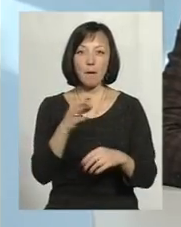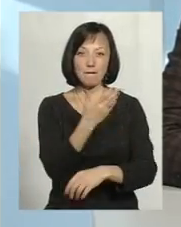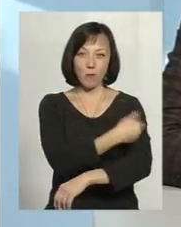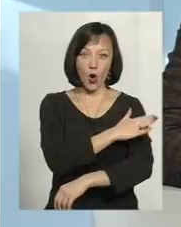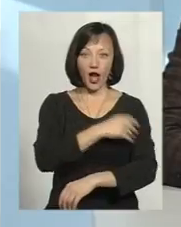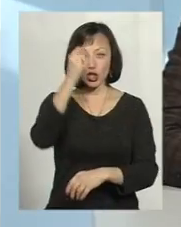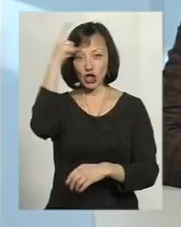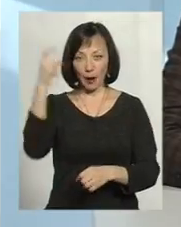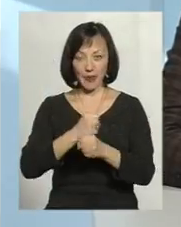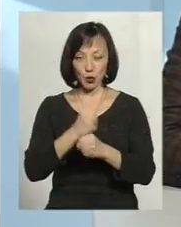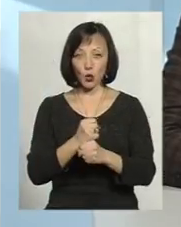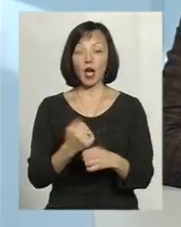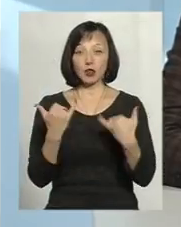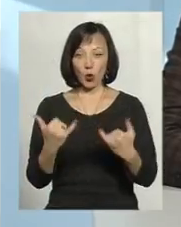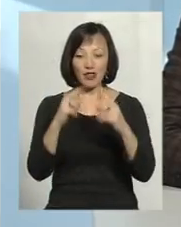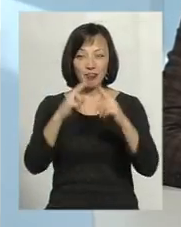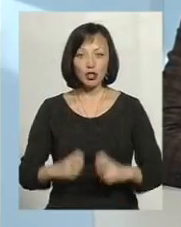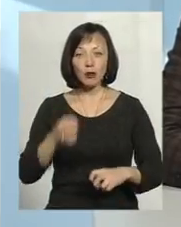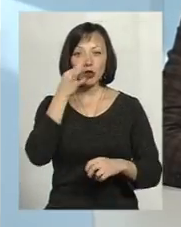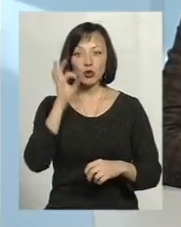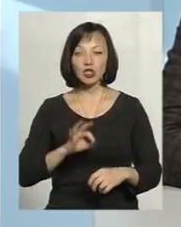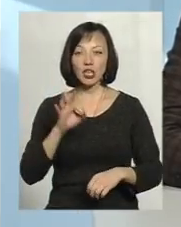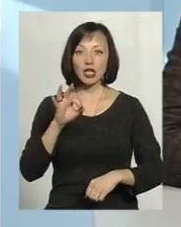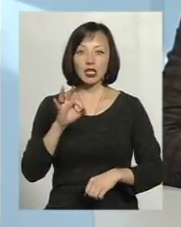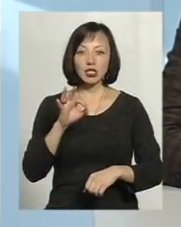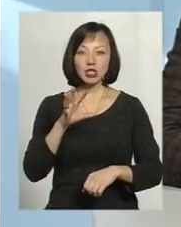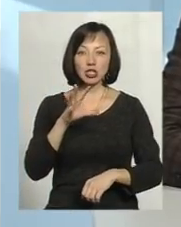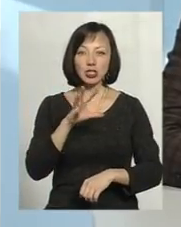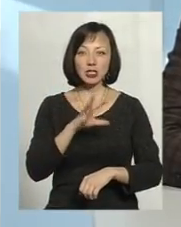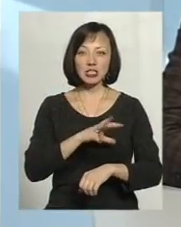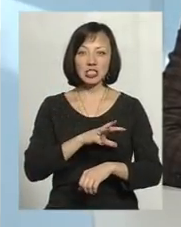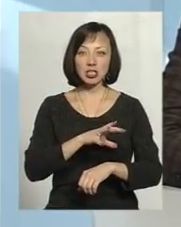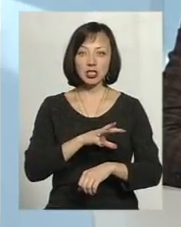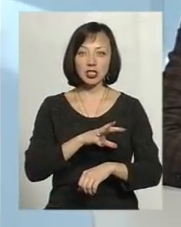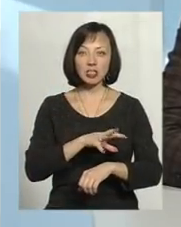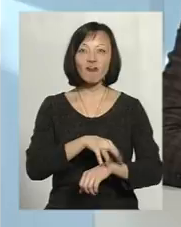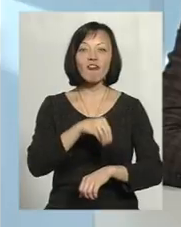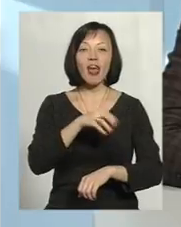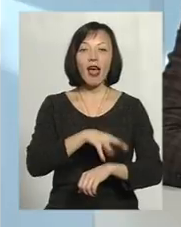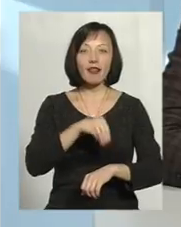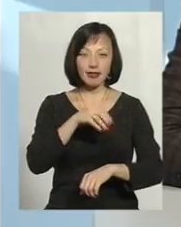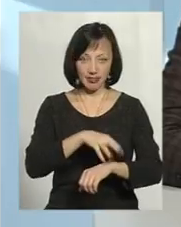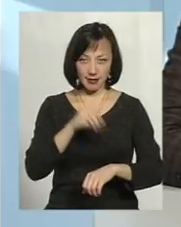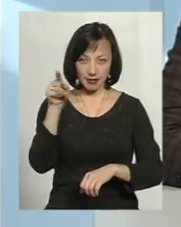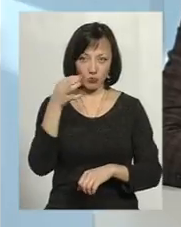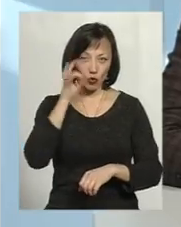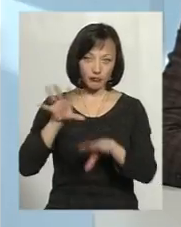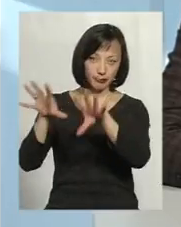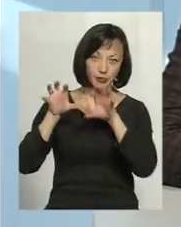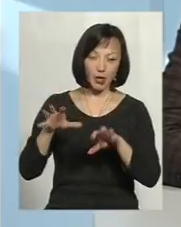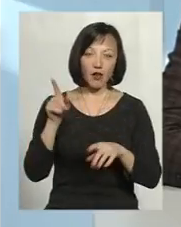чехи працюють. Ну, і сьогодні ми вивчаємо досвід шведів. Шведи є лідерами в Європі в утилізації твердих побутових відходів.